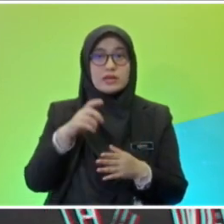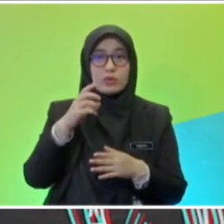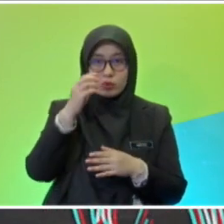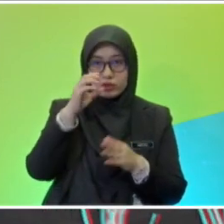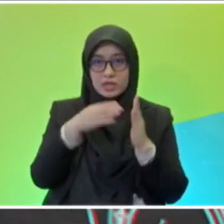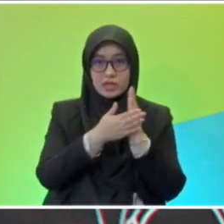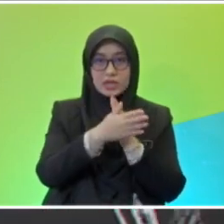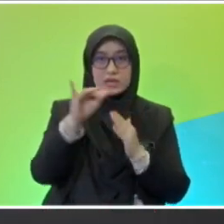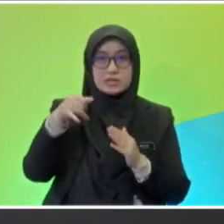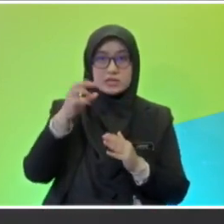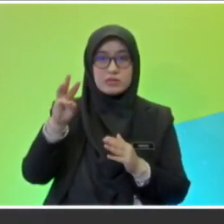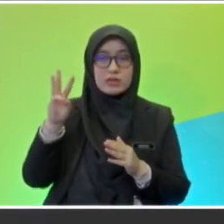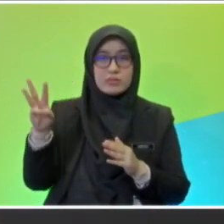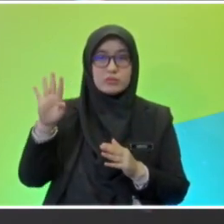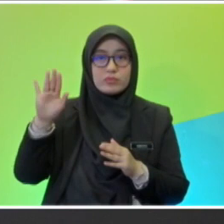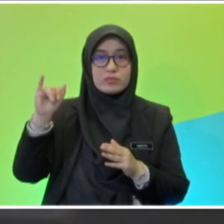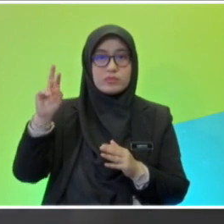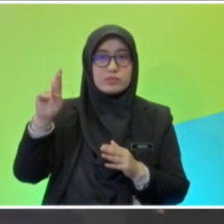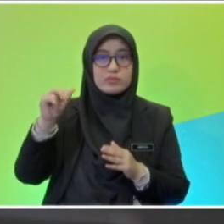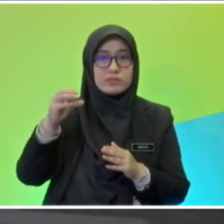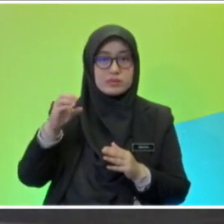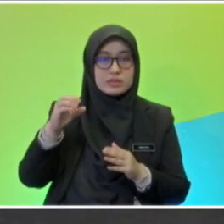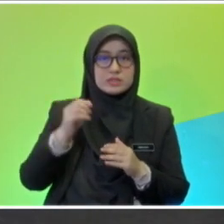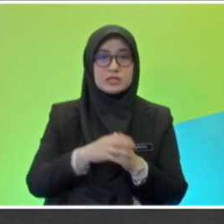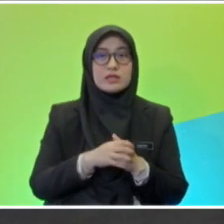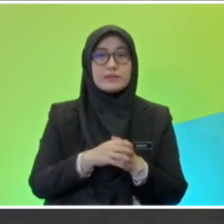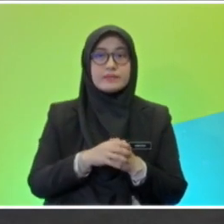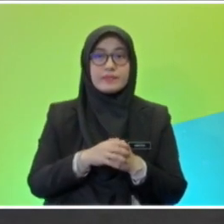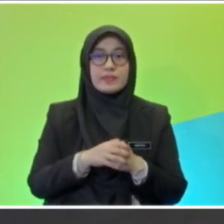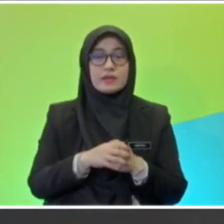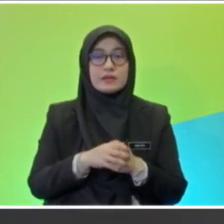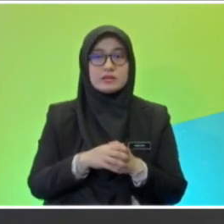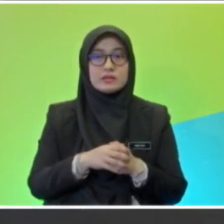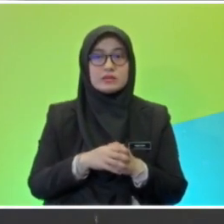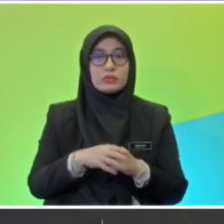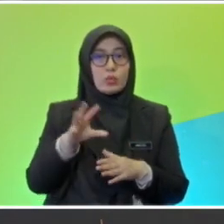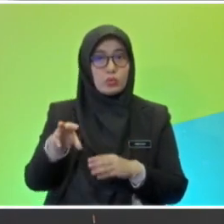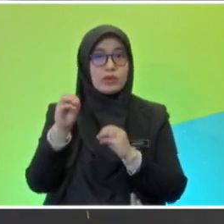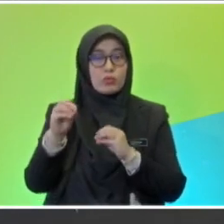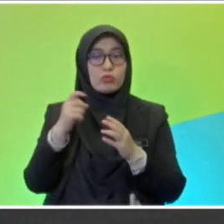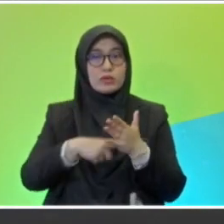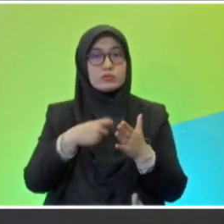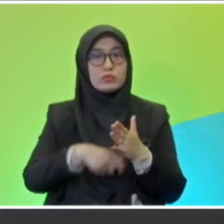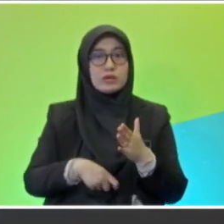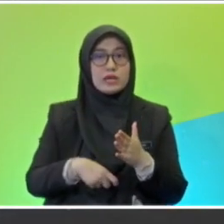Sultan Abdullah yaitu menterinya Ibrahim dan pembesar mendapatkan mereka